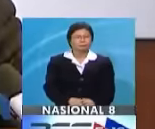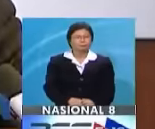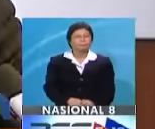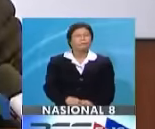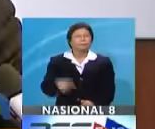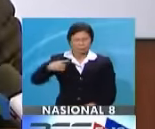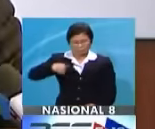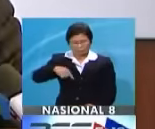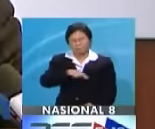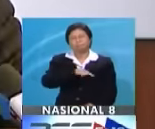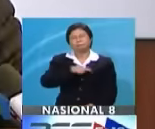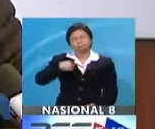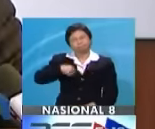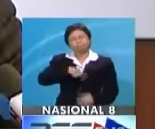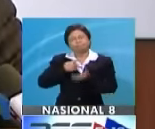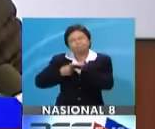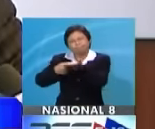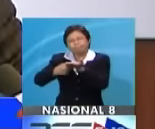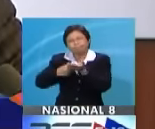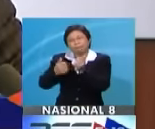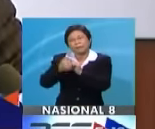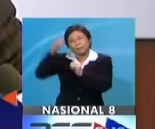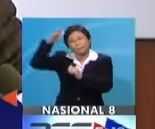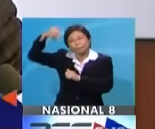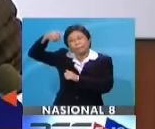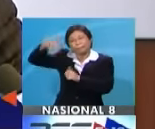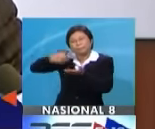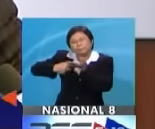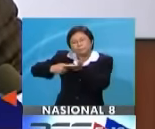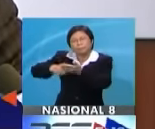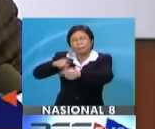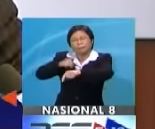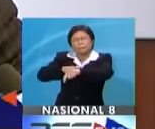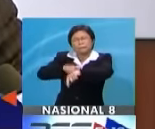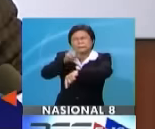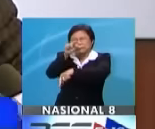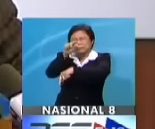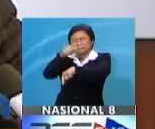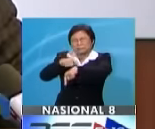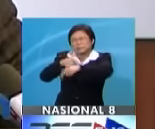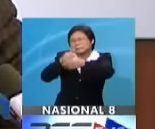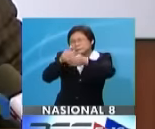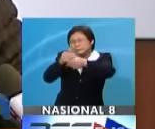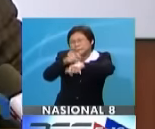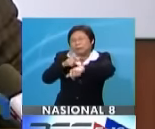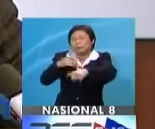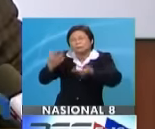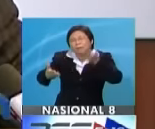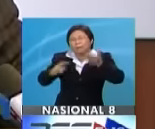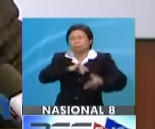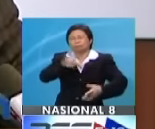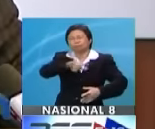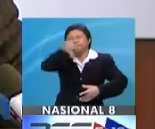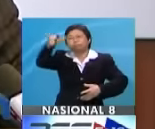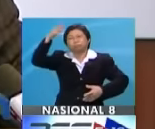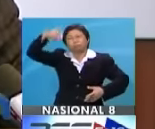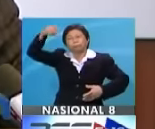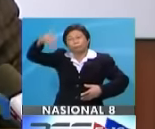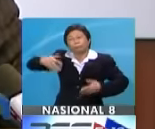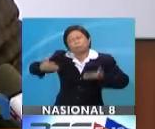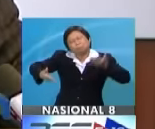Jadi kita akan terus berbincang dengan Myanmar, dan kalau ada di masa yang terdekat ini, kemungkinan saya akan pergi ke Myanmar,